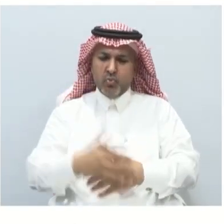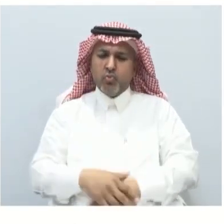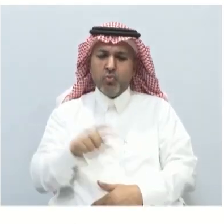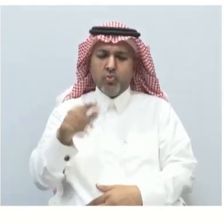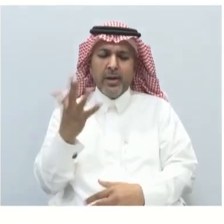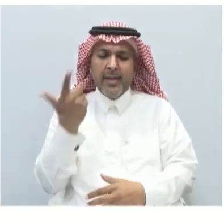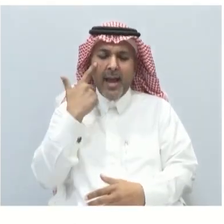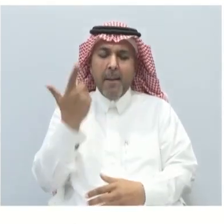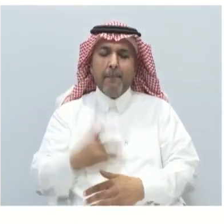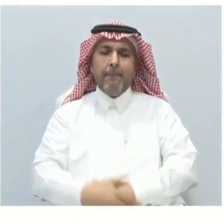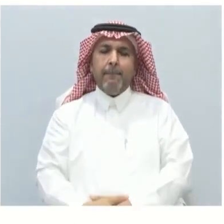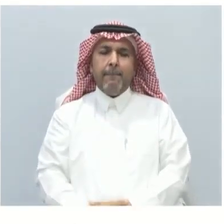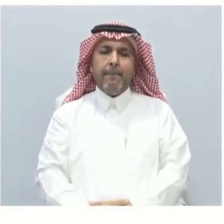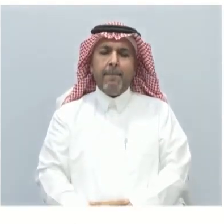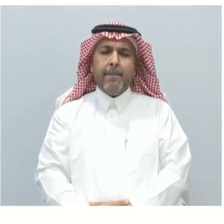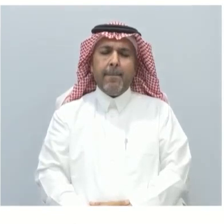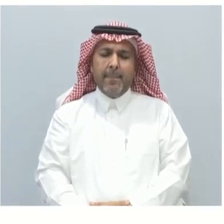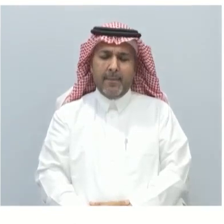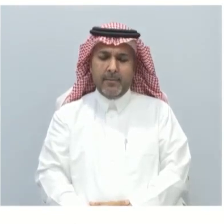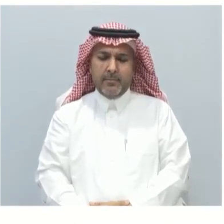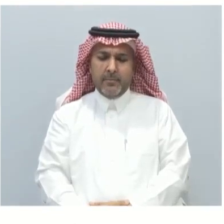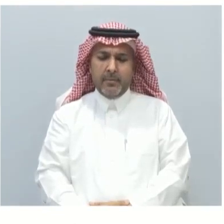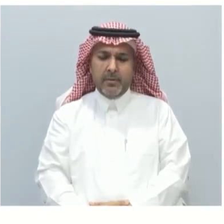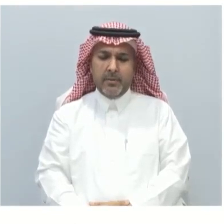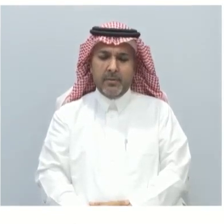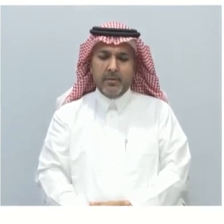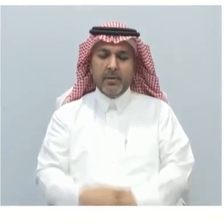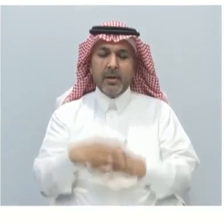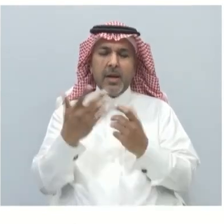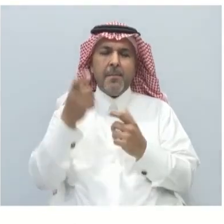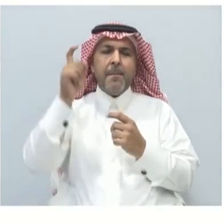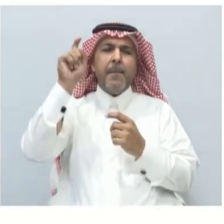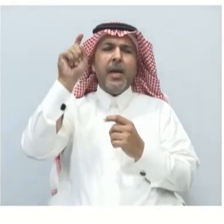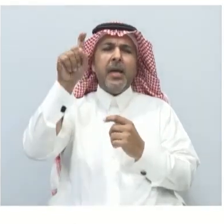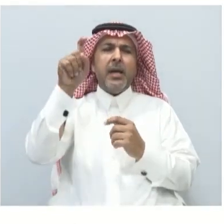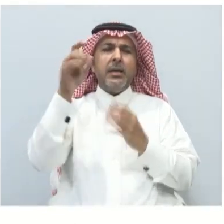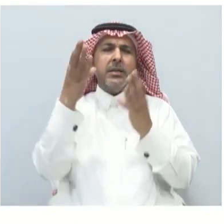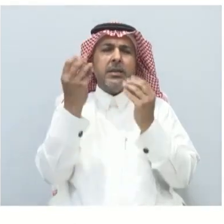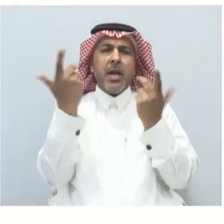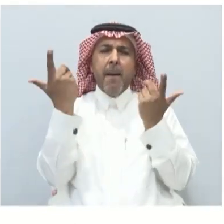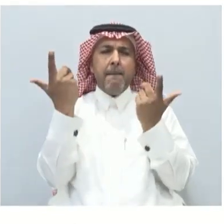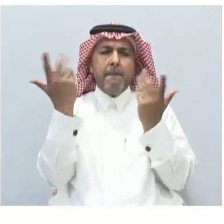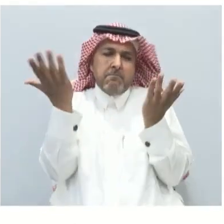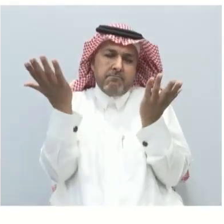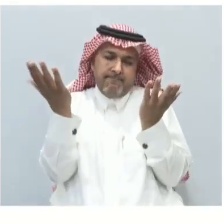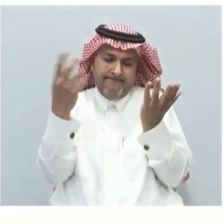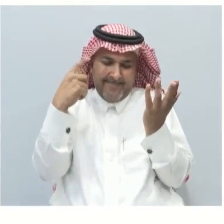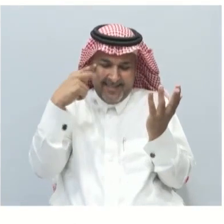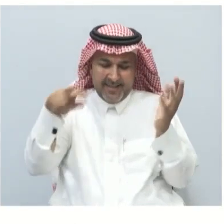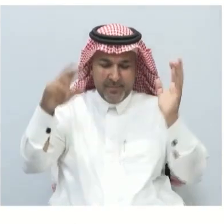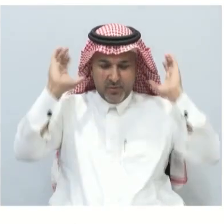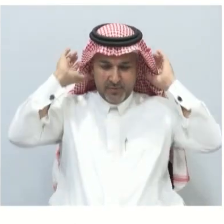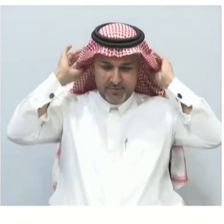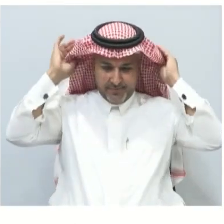بالداله الاسيه الداله الاسيه هي لكل المجهول فيها موجود على الاس لاحظ انها واي تساوي ثلاثه